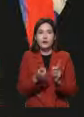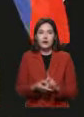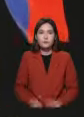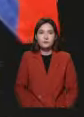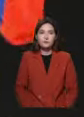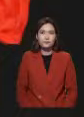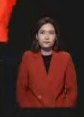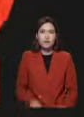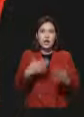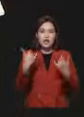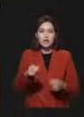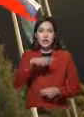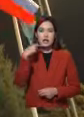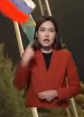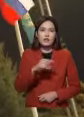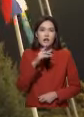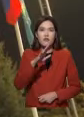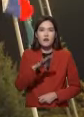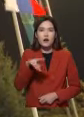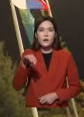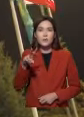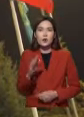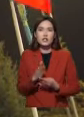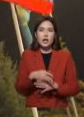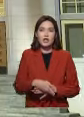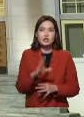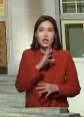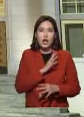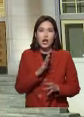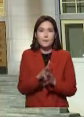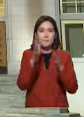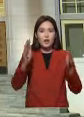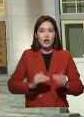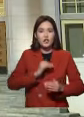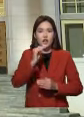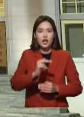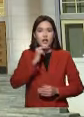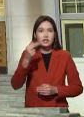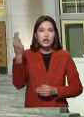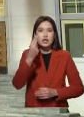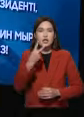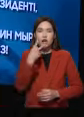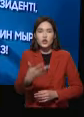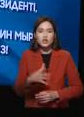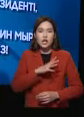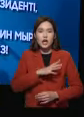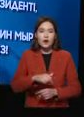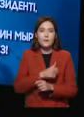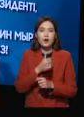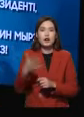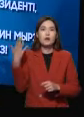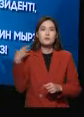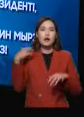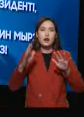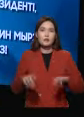Бүгін Ресей президенті Владимир Путиннің Астанаға келуі әлем жұртшылығының назарын елордаға аударды. Екел басшылары осы жолғы